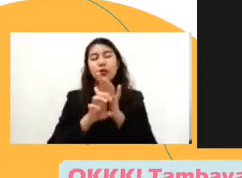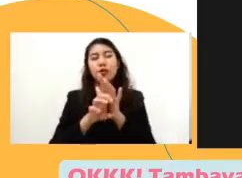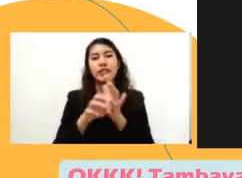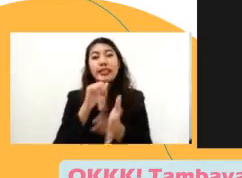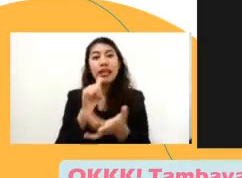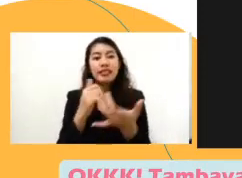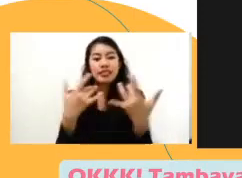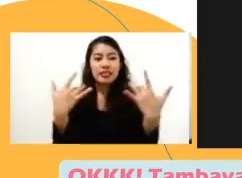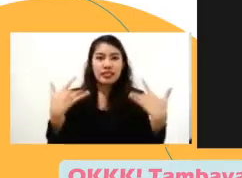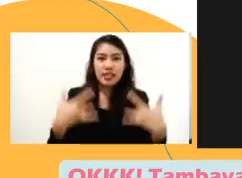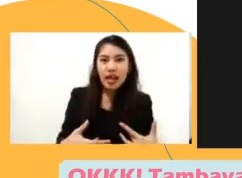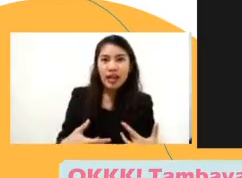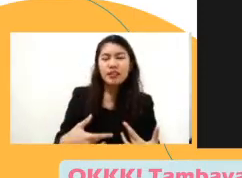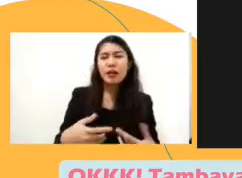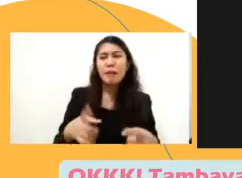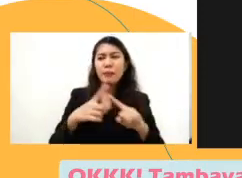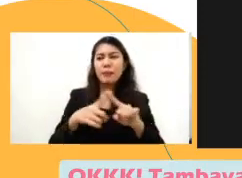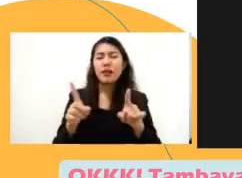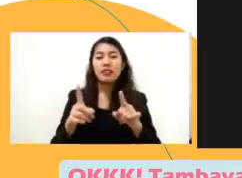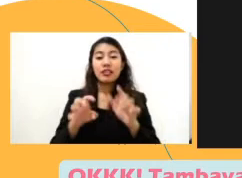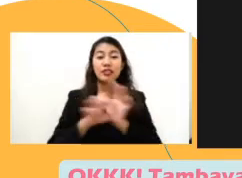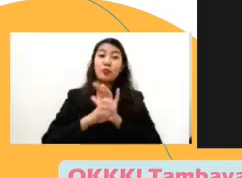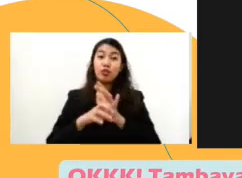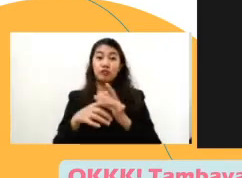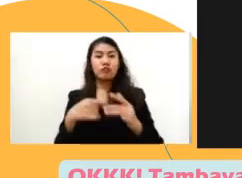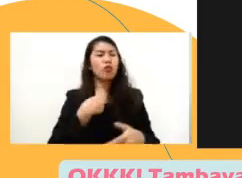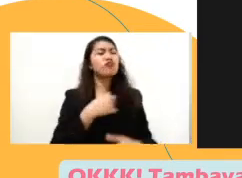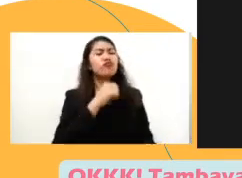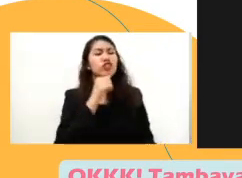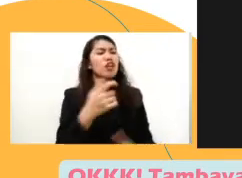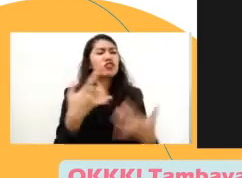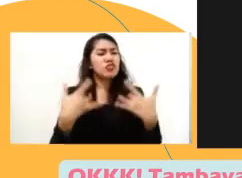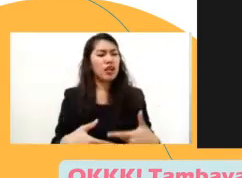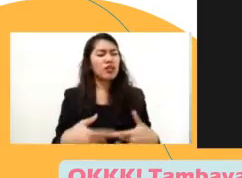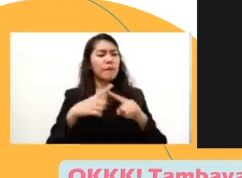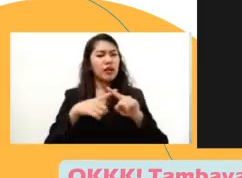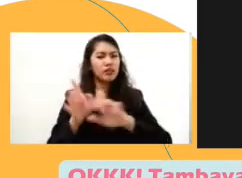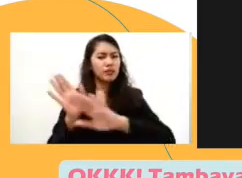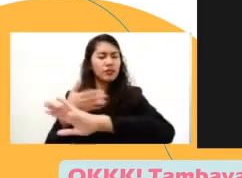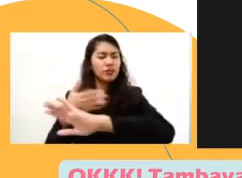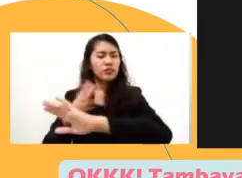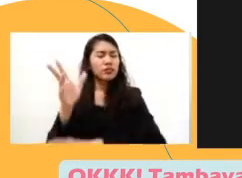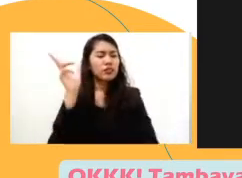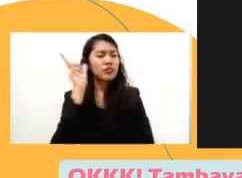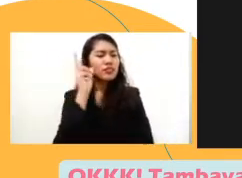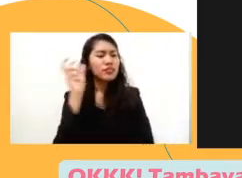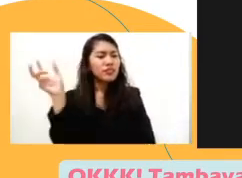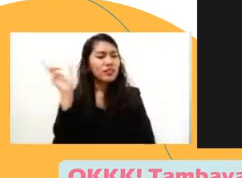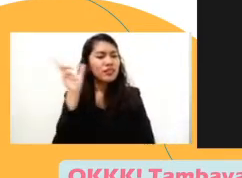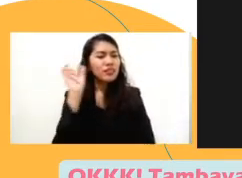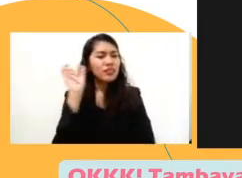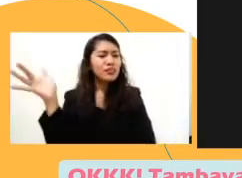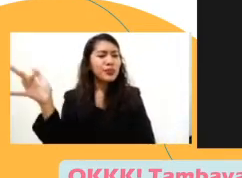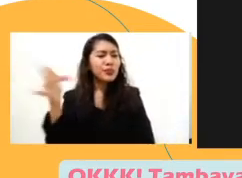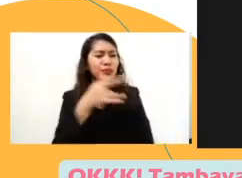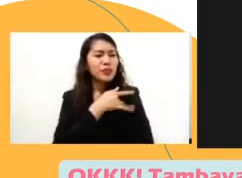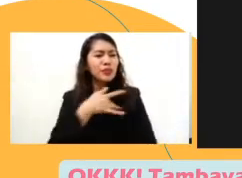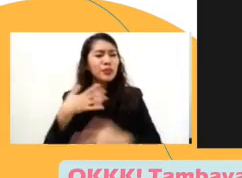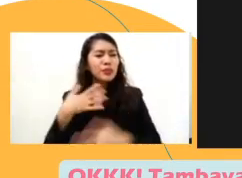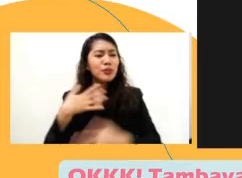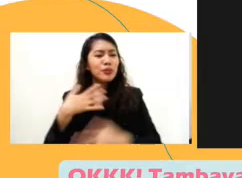pag nakinig ka ng kanta, tas inintindi mo yung lyrics niya or yung mga salita niya, parang,